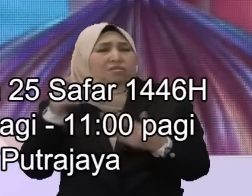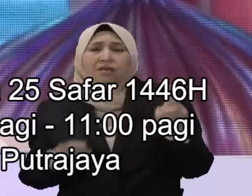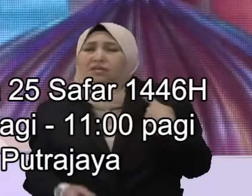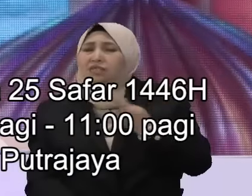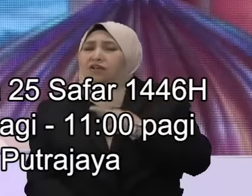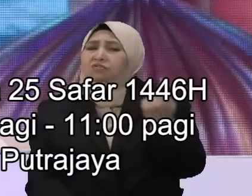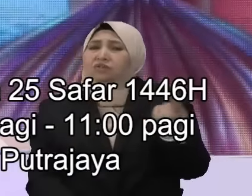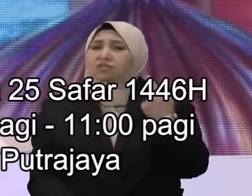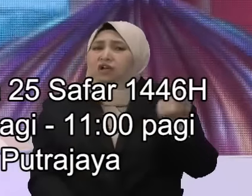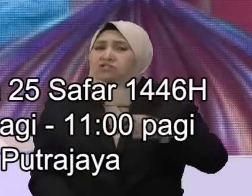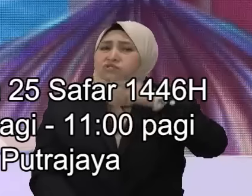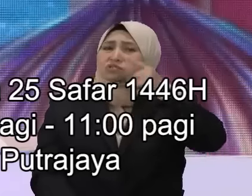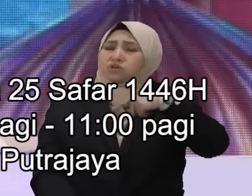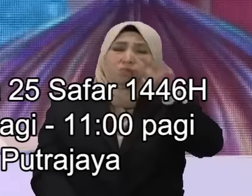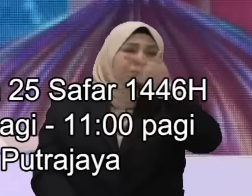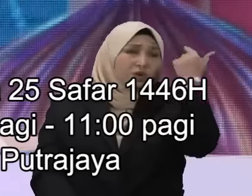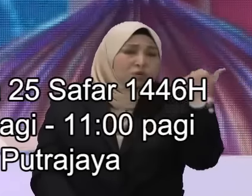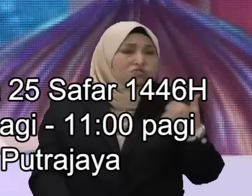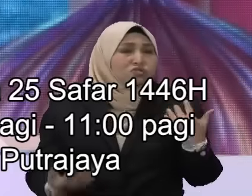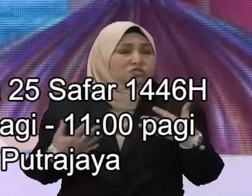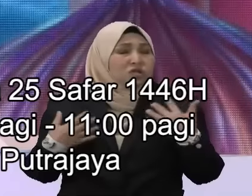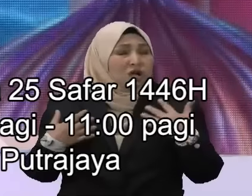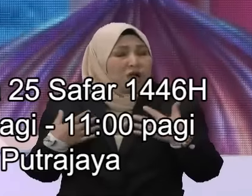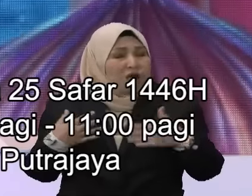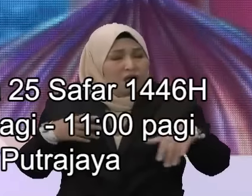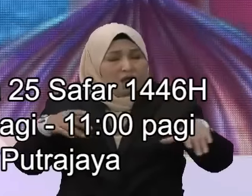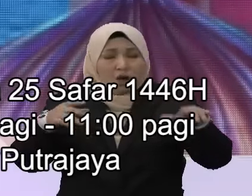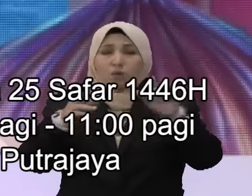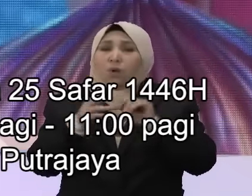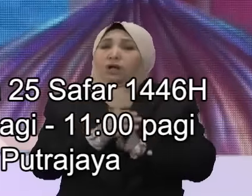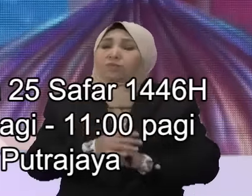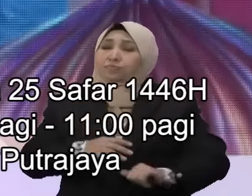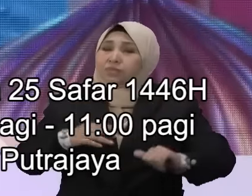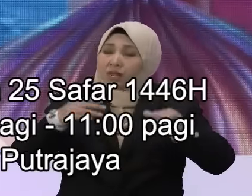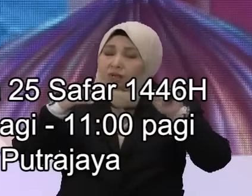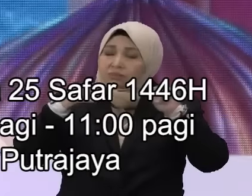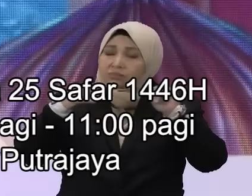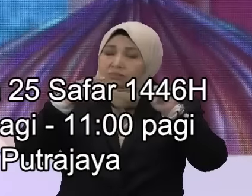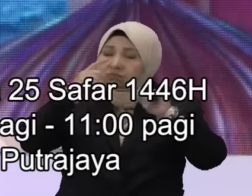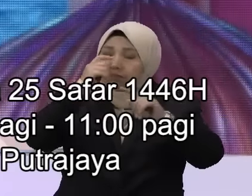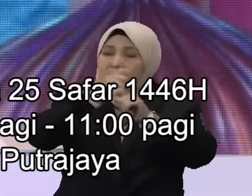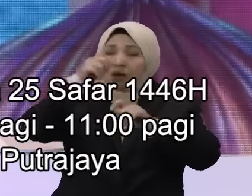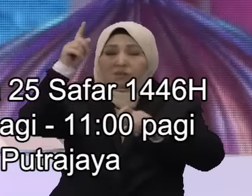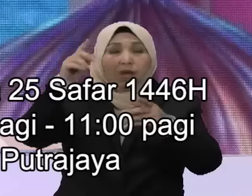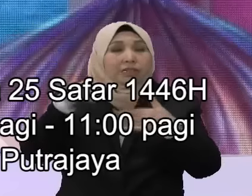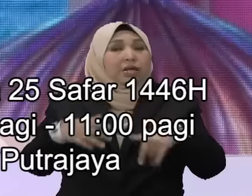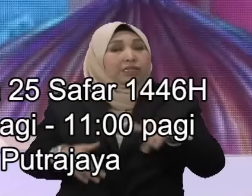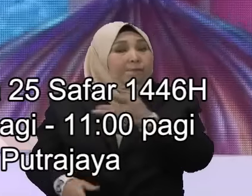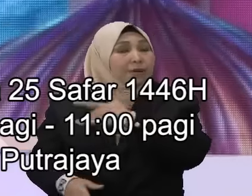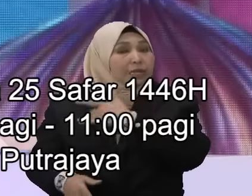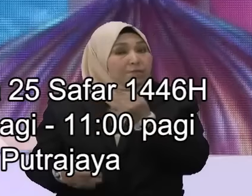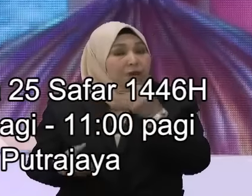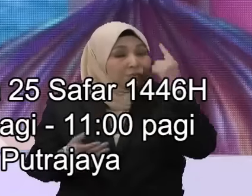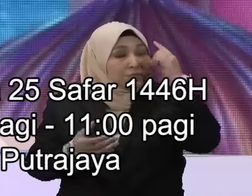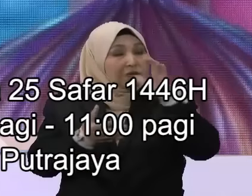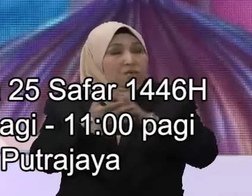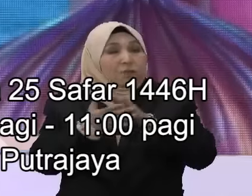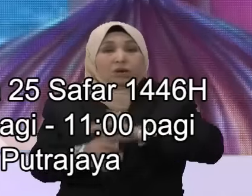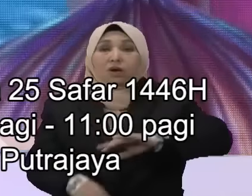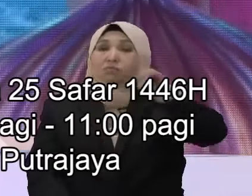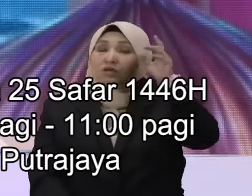sebut. Kerana taqwa ini dia adalah pelengkap kepada keimanan. Boleh jadi seseorang itu beriman, percaya kepada Allah